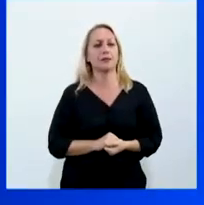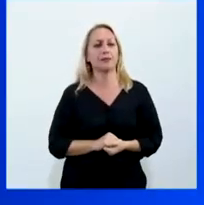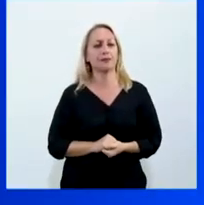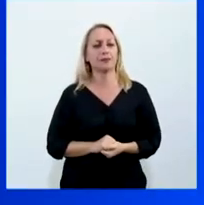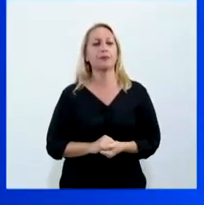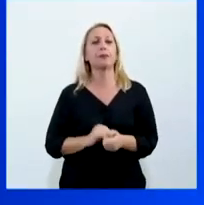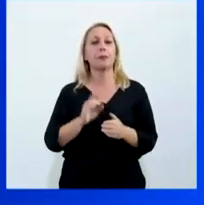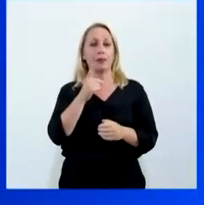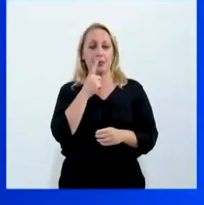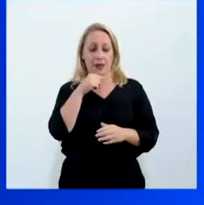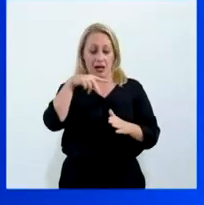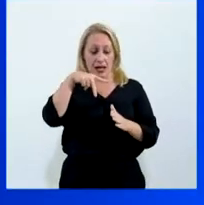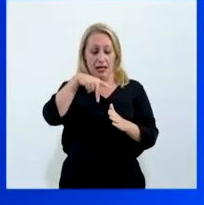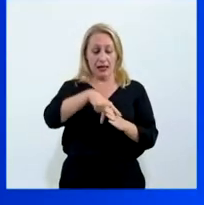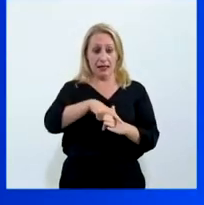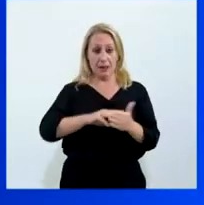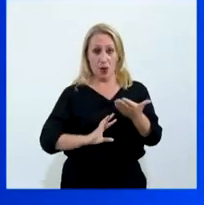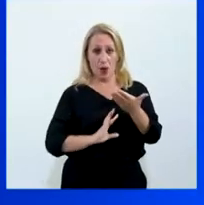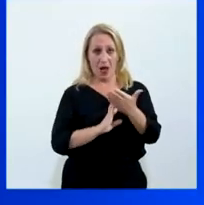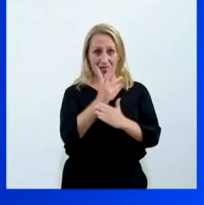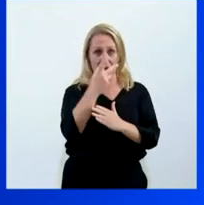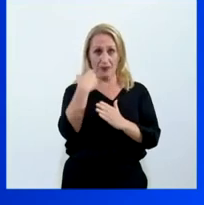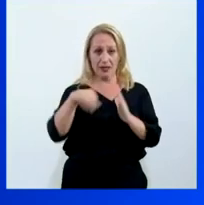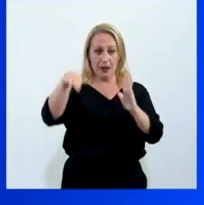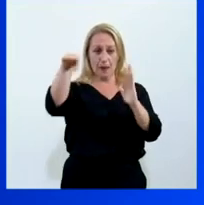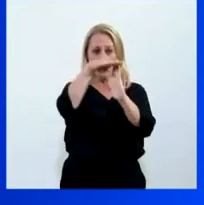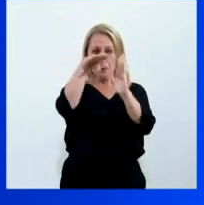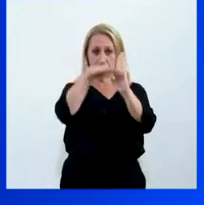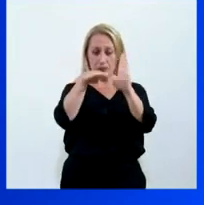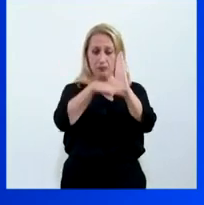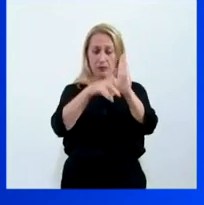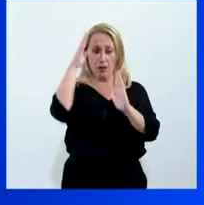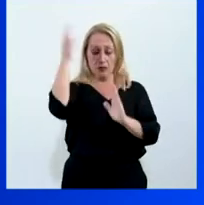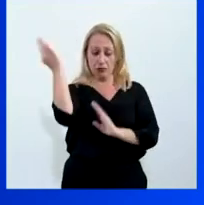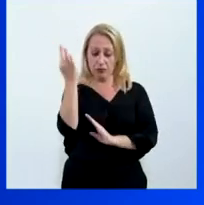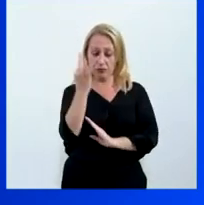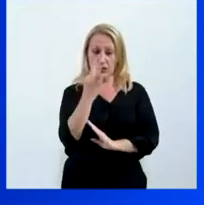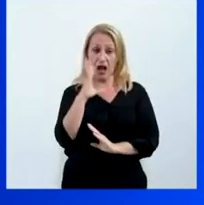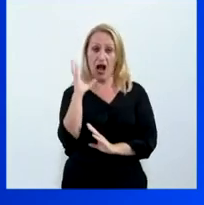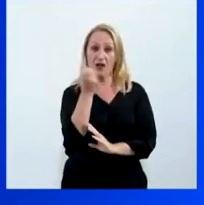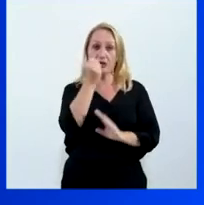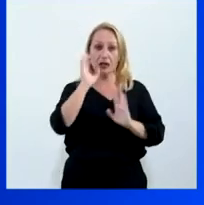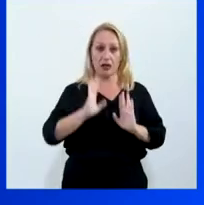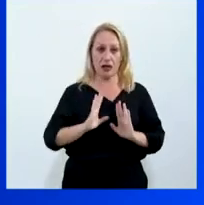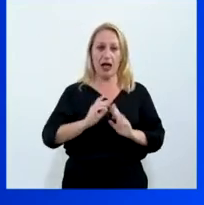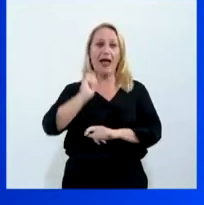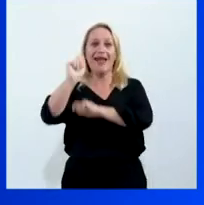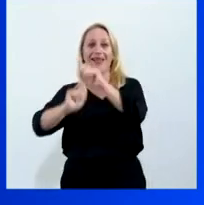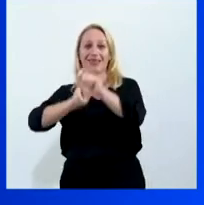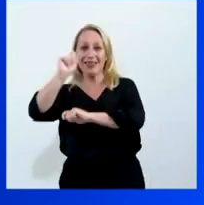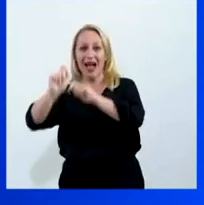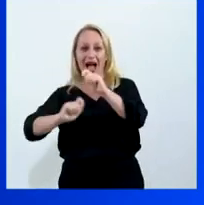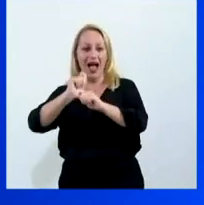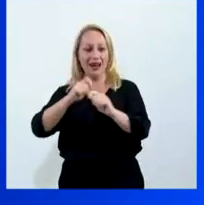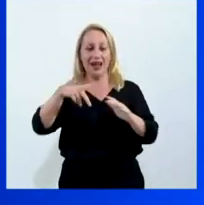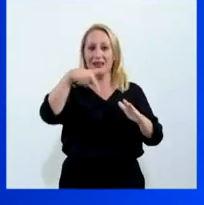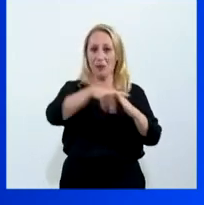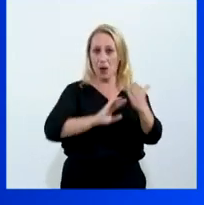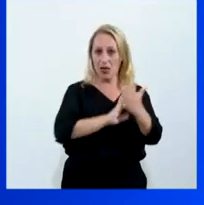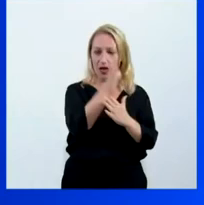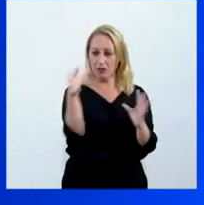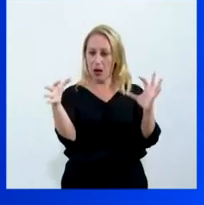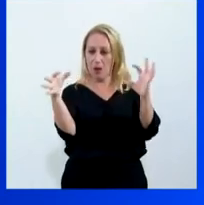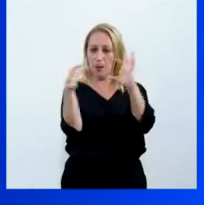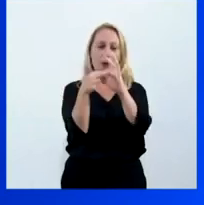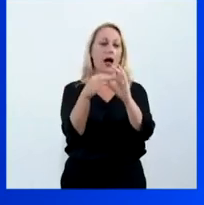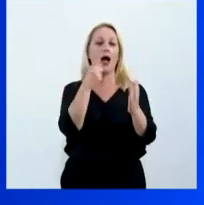Το Ταμείο Ανάκαμψης έχει πολύ συγκεκριμένα χρονοδιαγράμματα. Και τα έργα του Ταμείου Ανάκαμψης πρέπει να έχουν ολοκληρωθεί